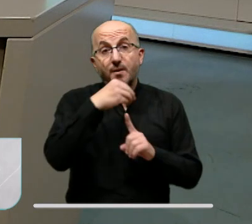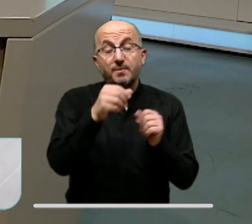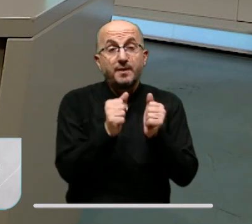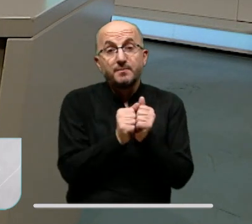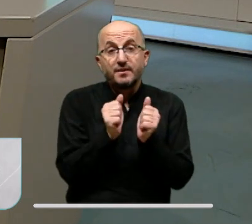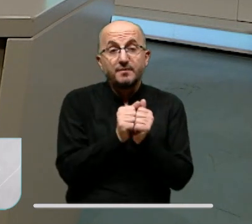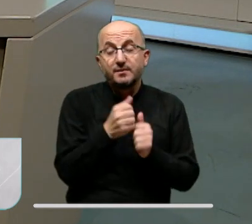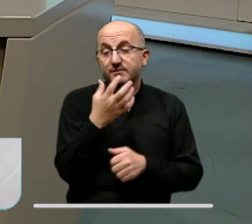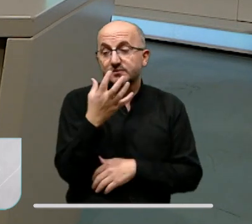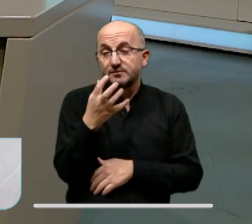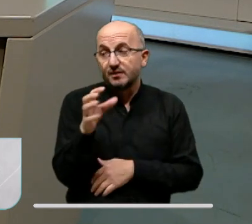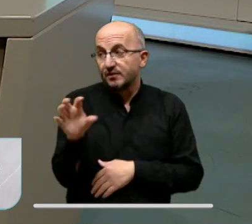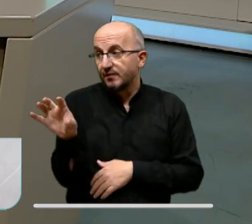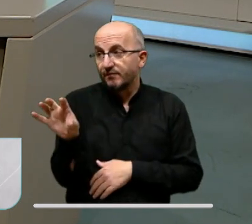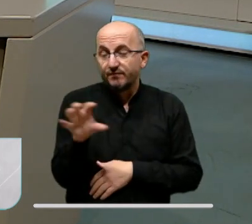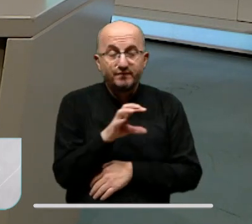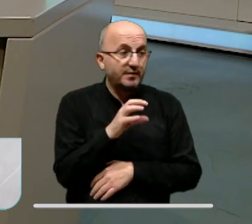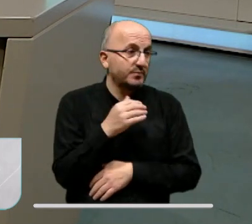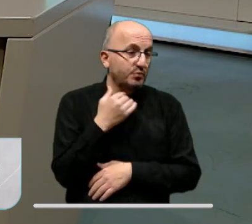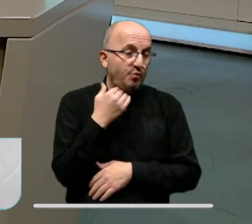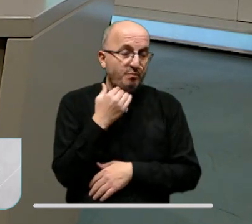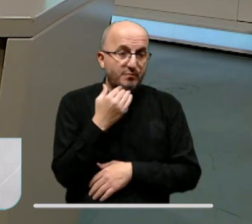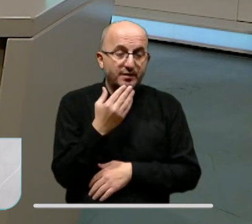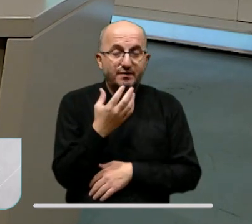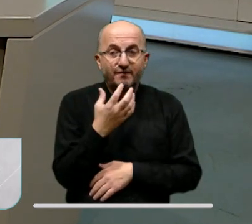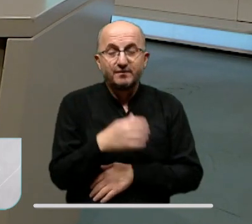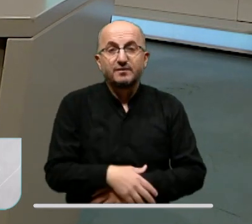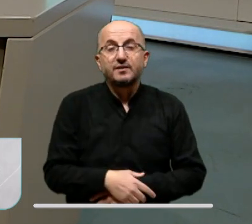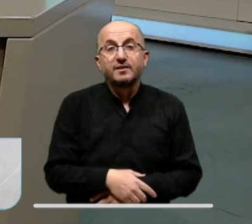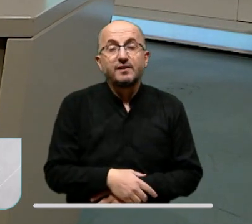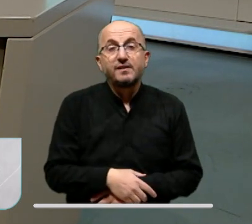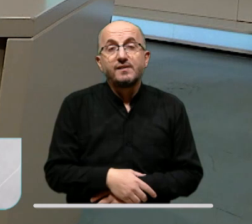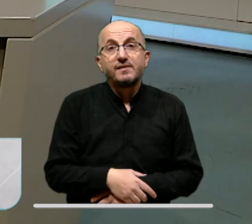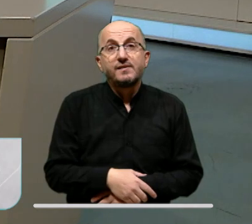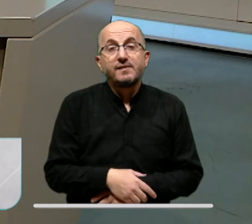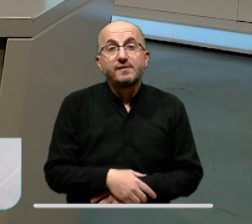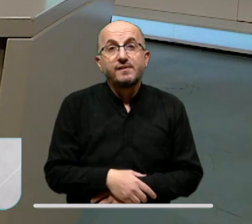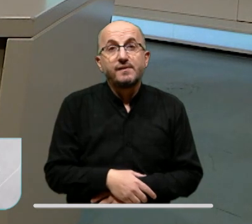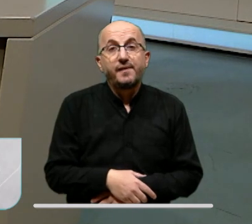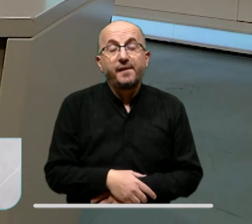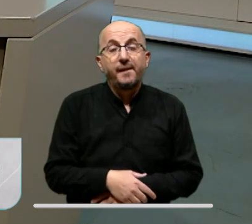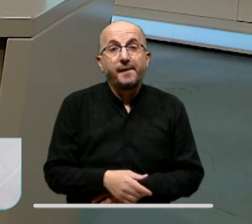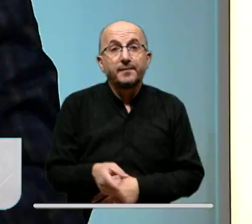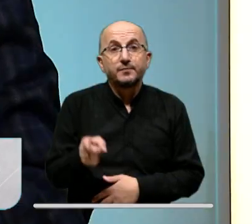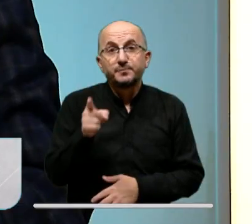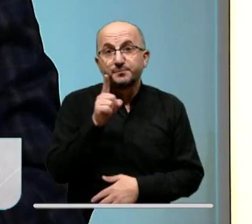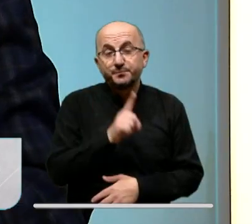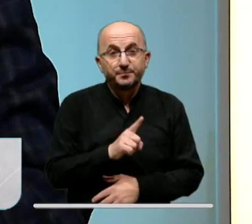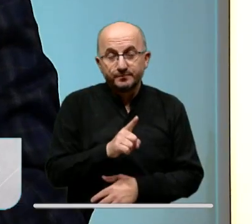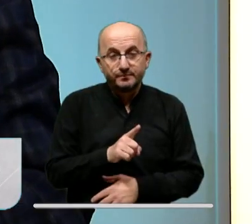Selam vermesi mümkün değildir neden mümkün değil Eee Çünkü